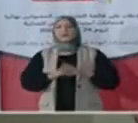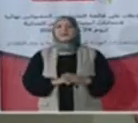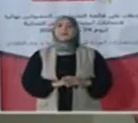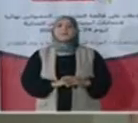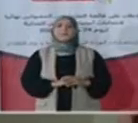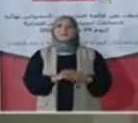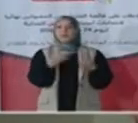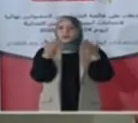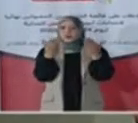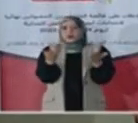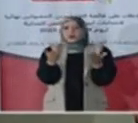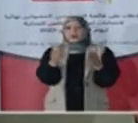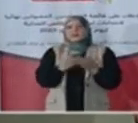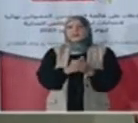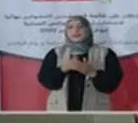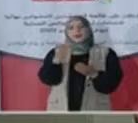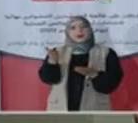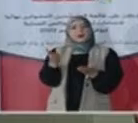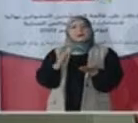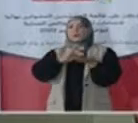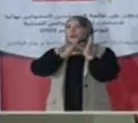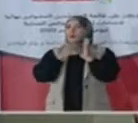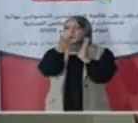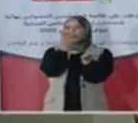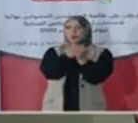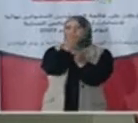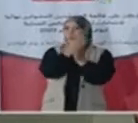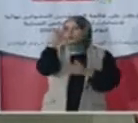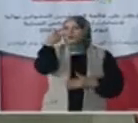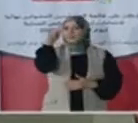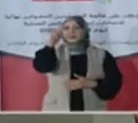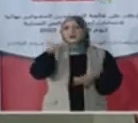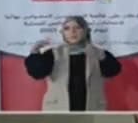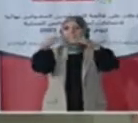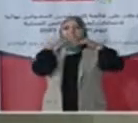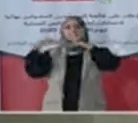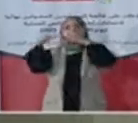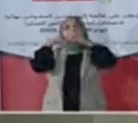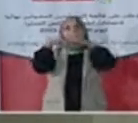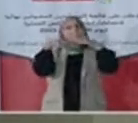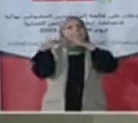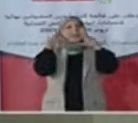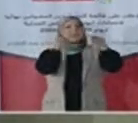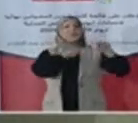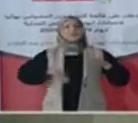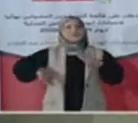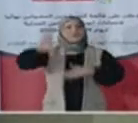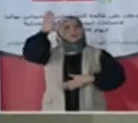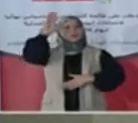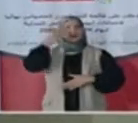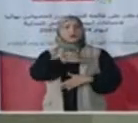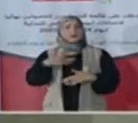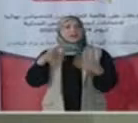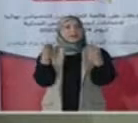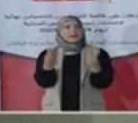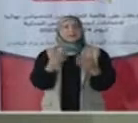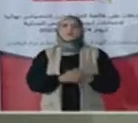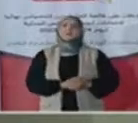بالتالي لديهم كل هذه الحقوق بالمساواة مع بقية المترشحين.